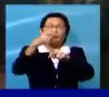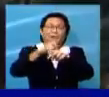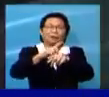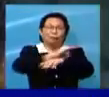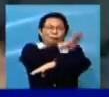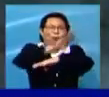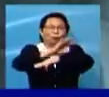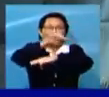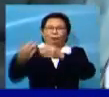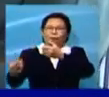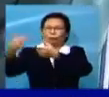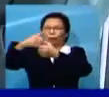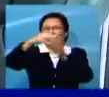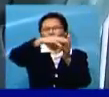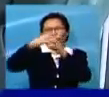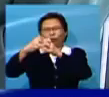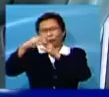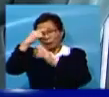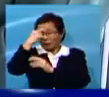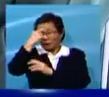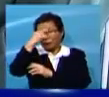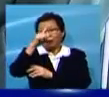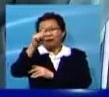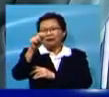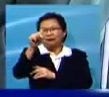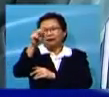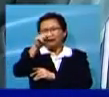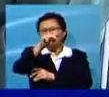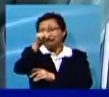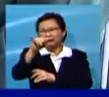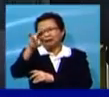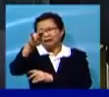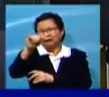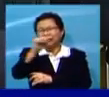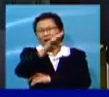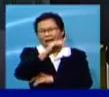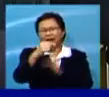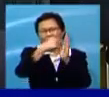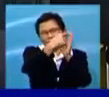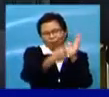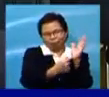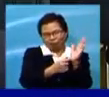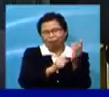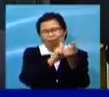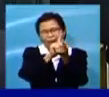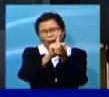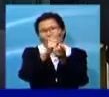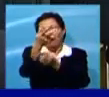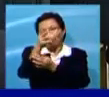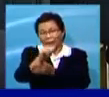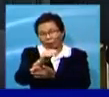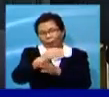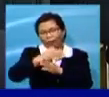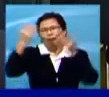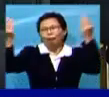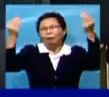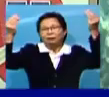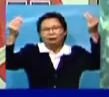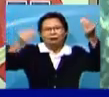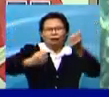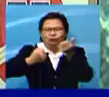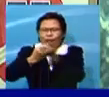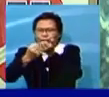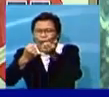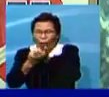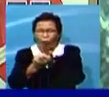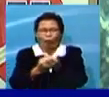dengan penyertaan dari skuad kriket India, Tanzania dan Sri Lanka. Mahinda ditemui RTM selepas majlis penyerahan tajaan